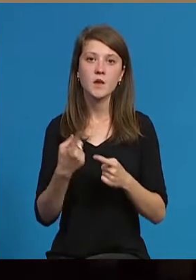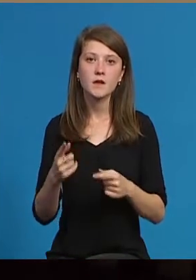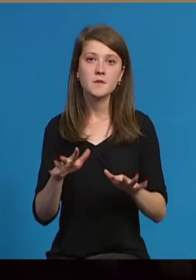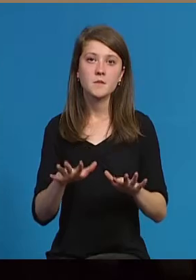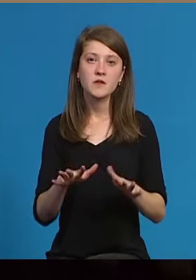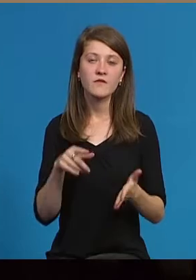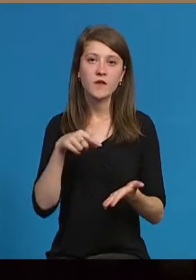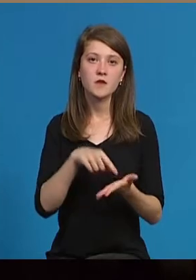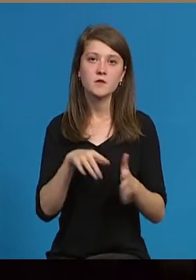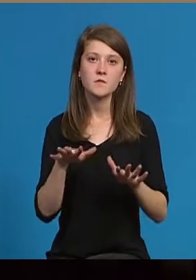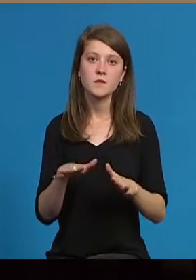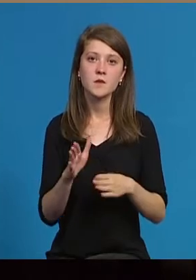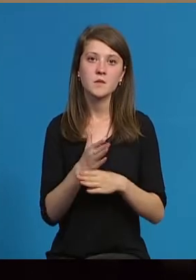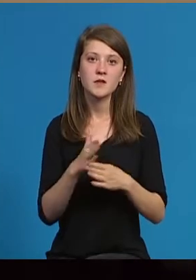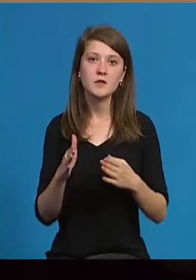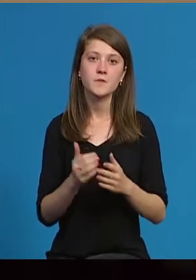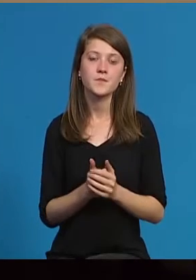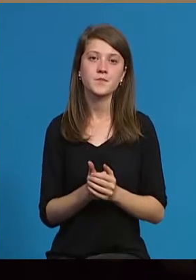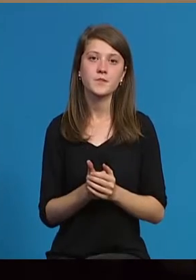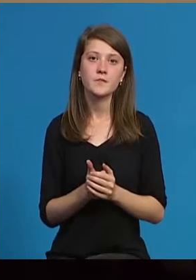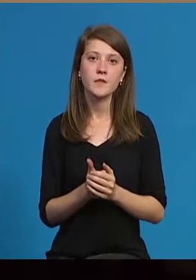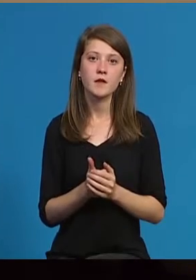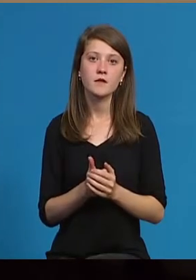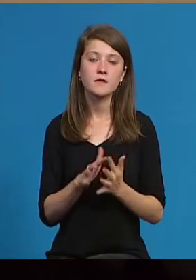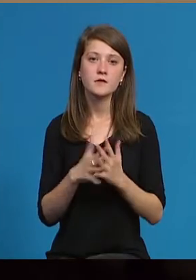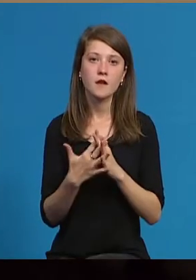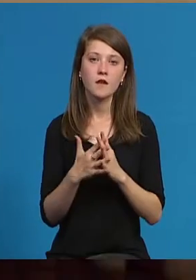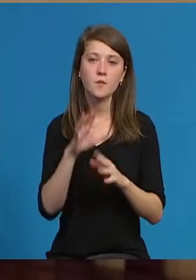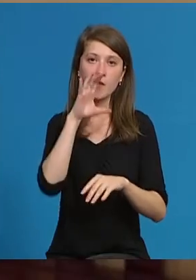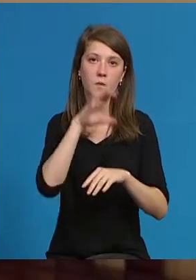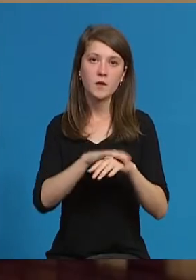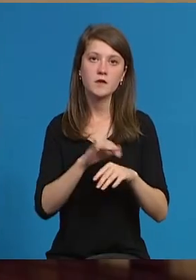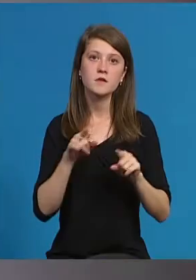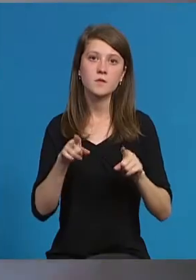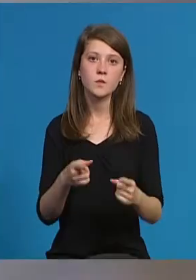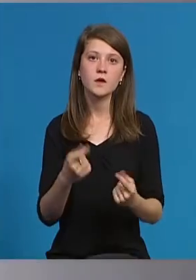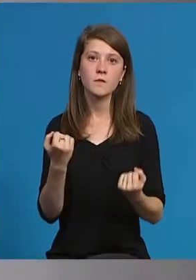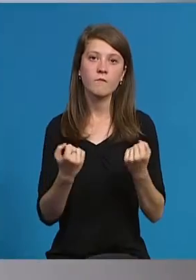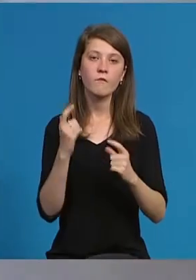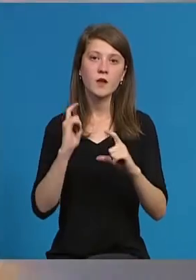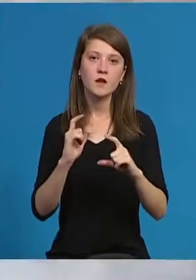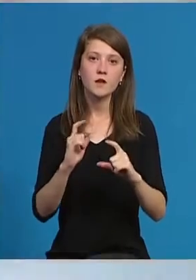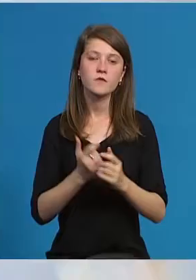на дорозі між селами поліцейські помітили і зупинили вантажівку КАМАЗ, в якій